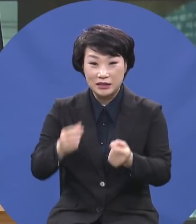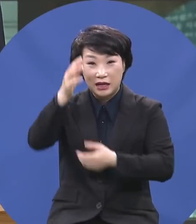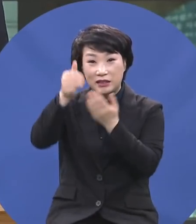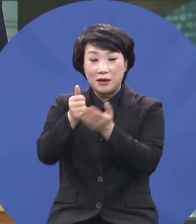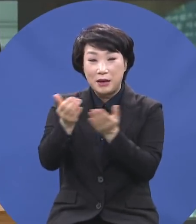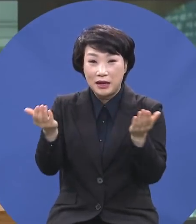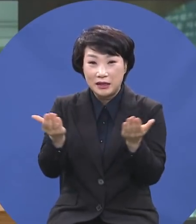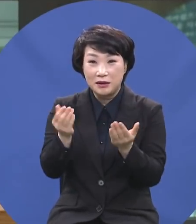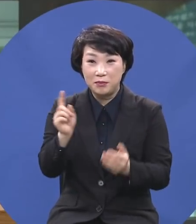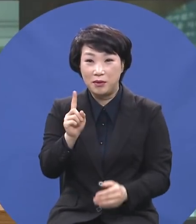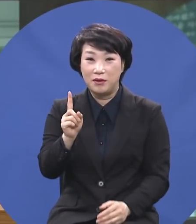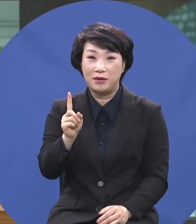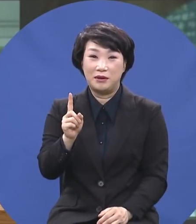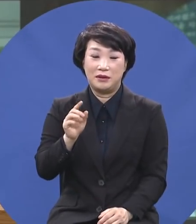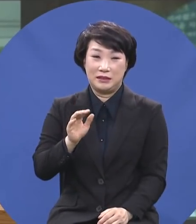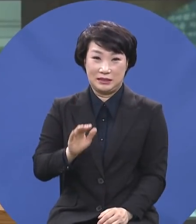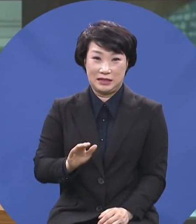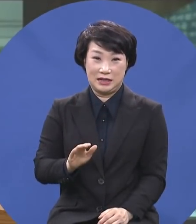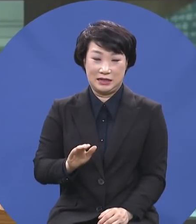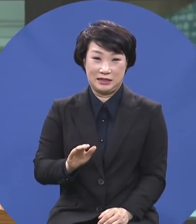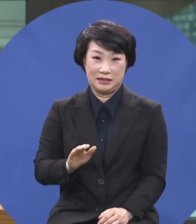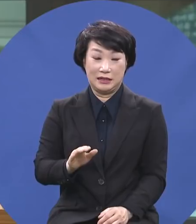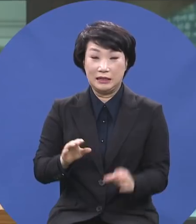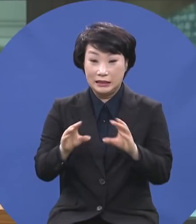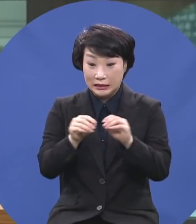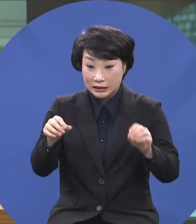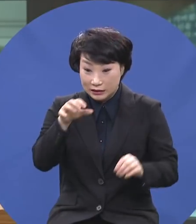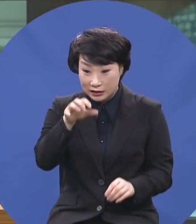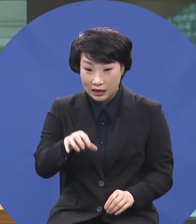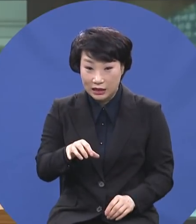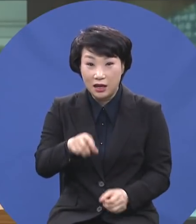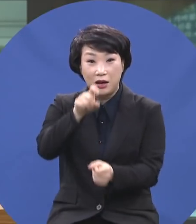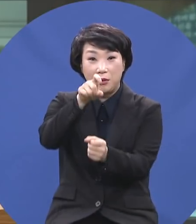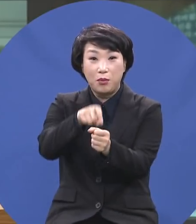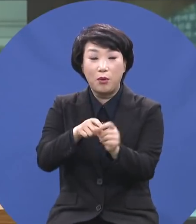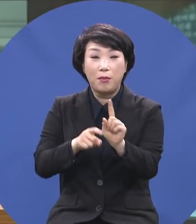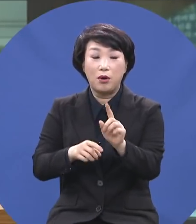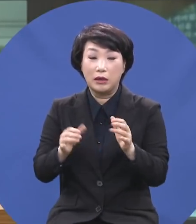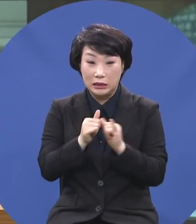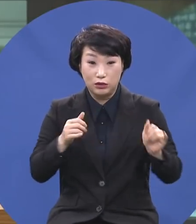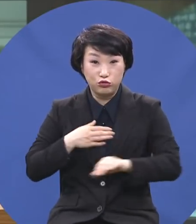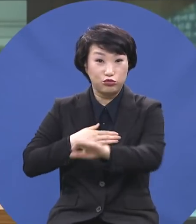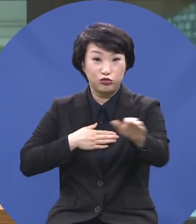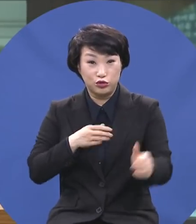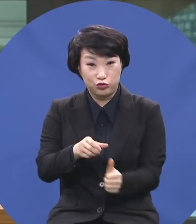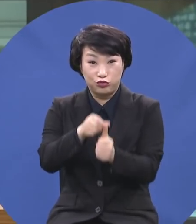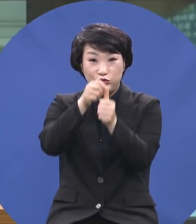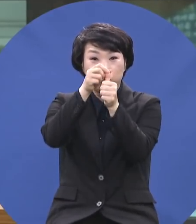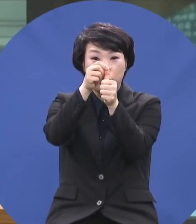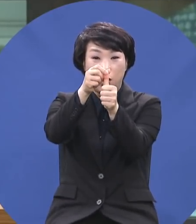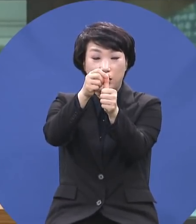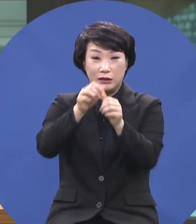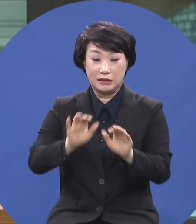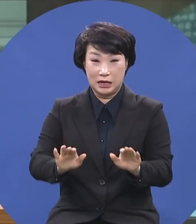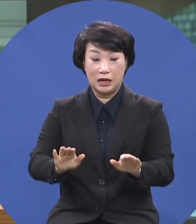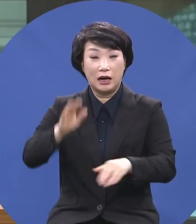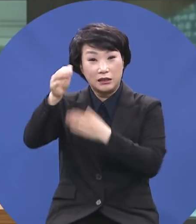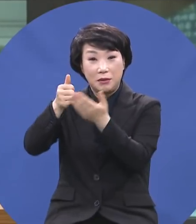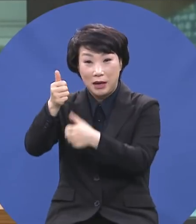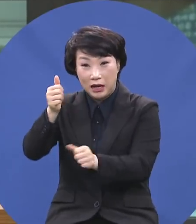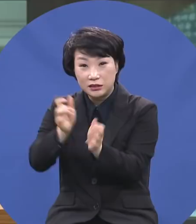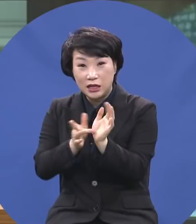하시는 사역은 이 땅의 목적이 인류 구원이 있으신데 자기